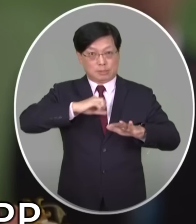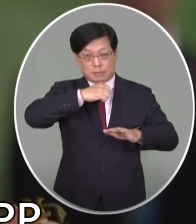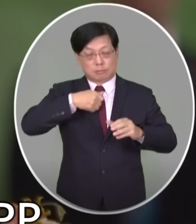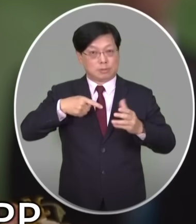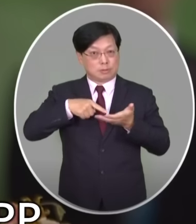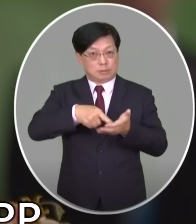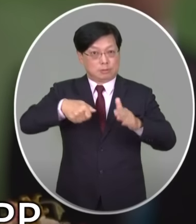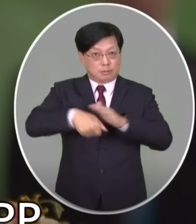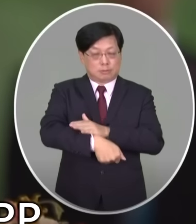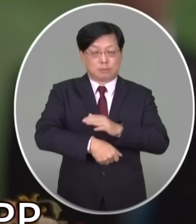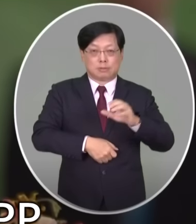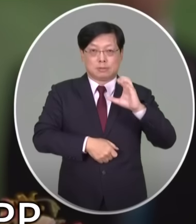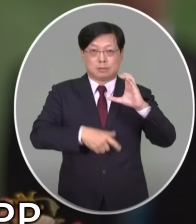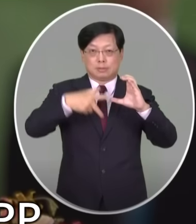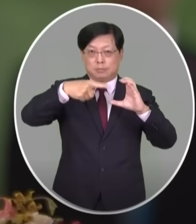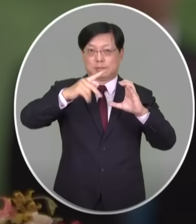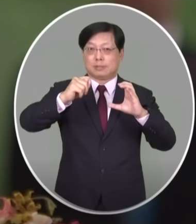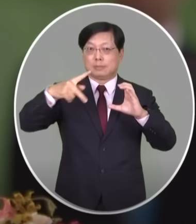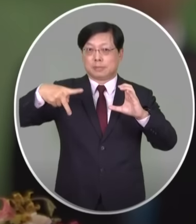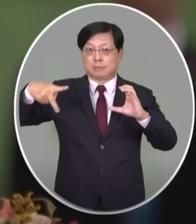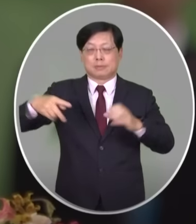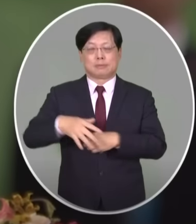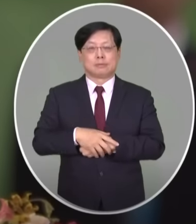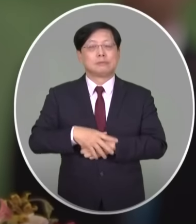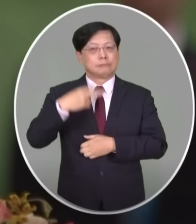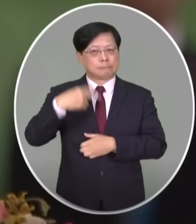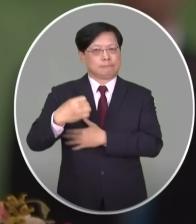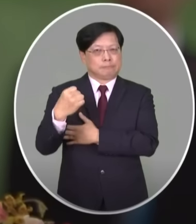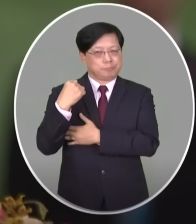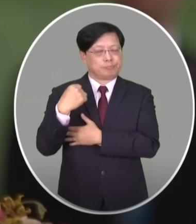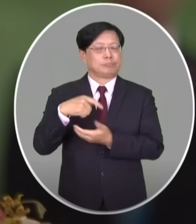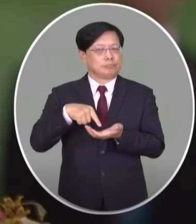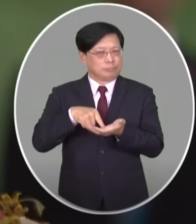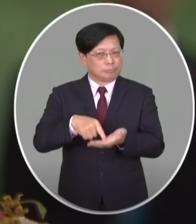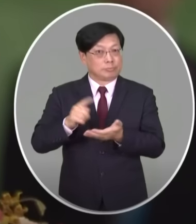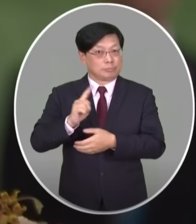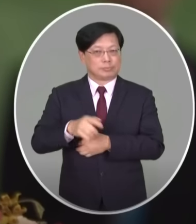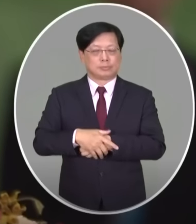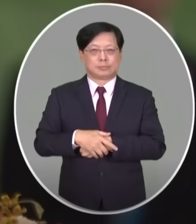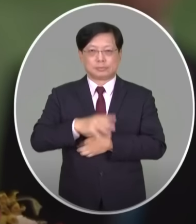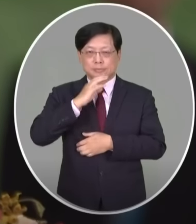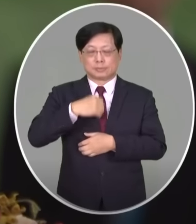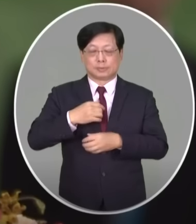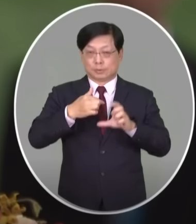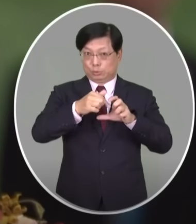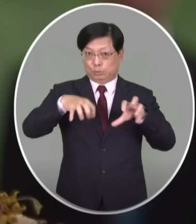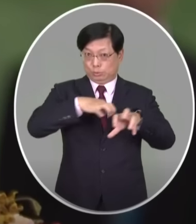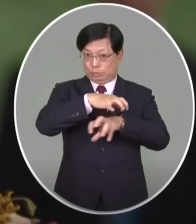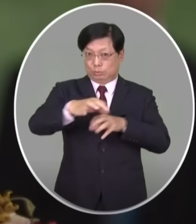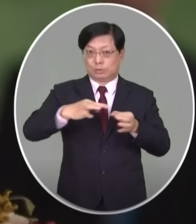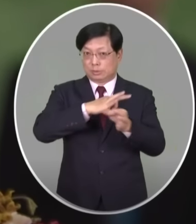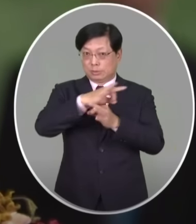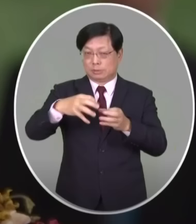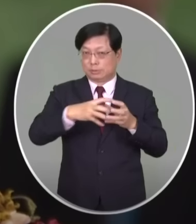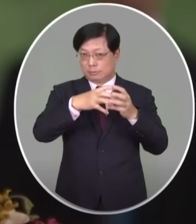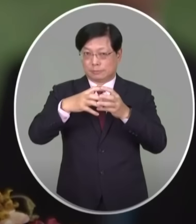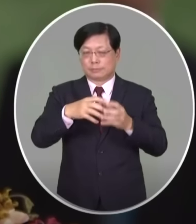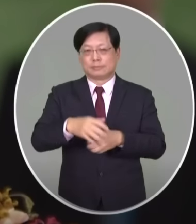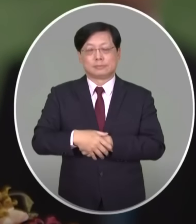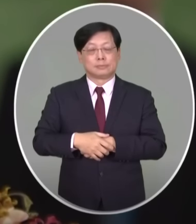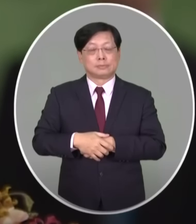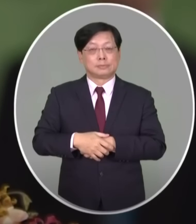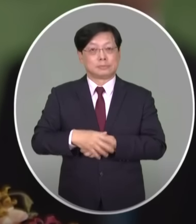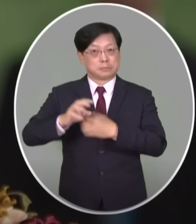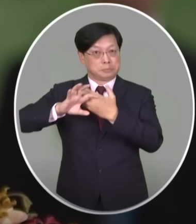入 CPTPP， 我们会积极争取加入区域经济整合，跟世